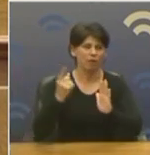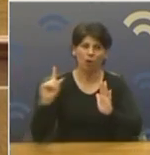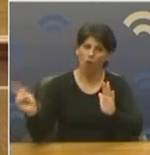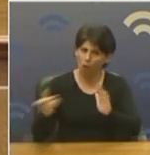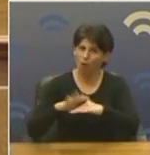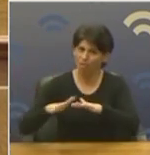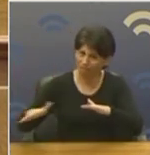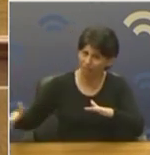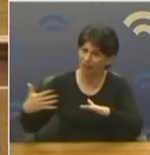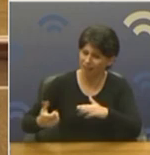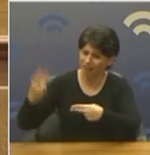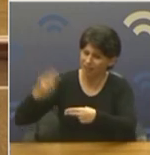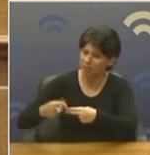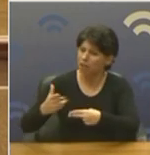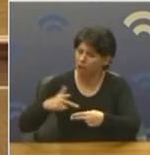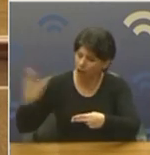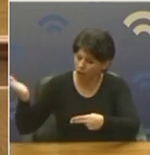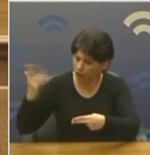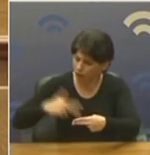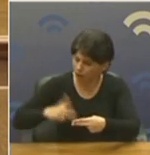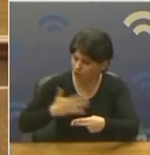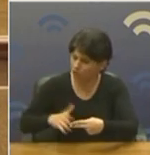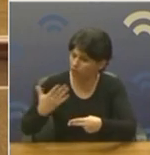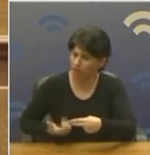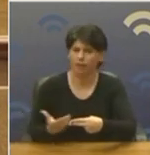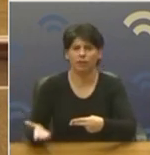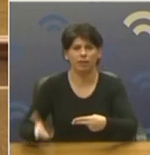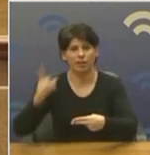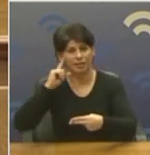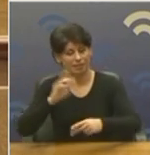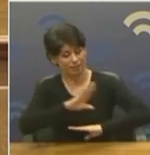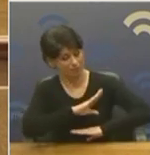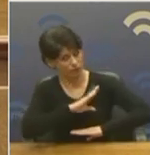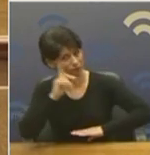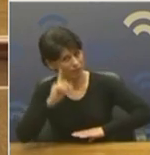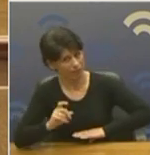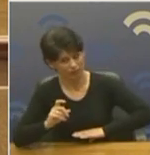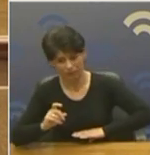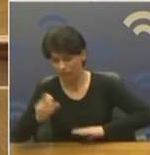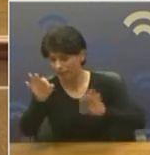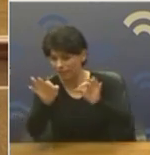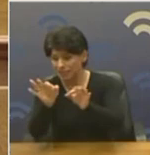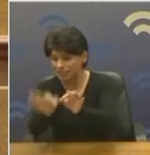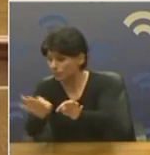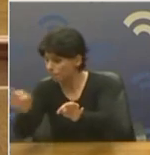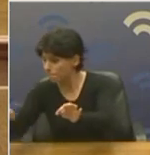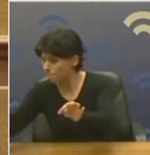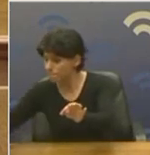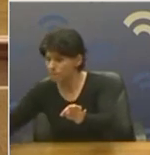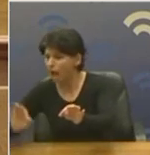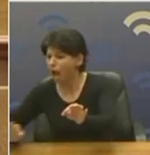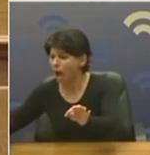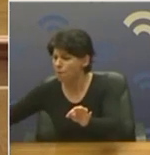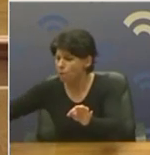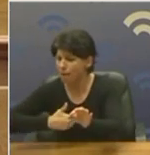έχουν σύνορα. Αρκεί να το θέλει η πολιτεία και το κράτος. Ξέρουν οι στρατιωτικοί ότι τα σημεία από όπου έρχονται οι ηλεκτρομετανάστες είναι 8